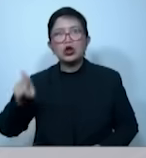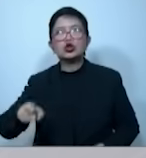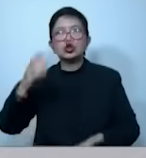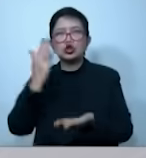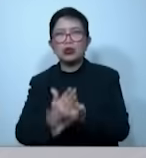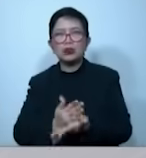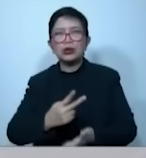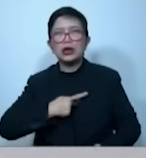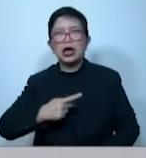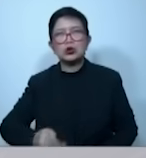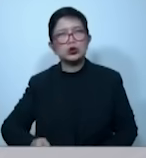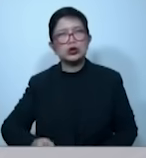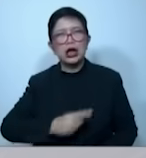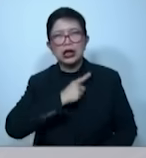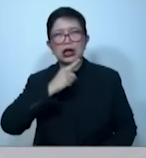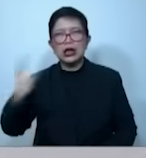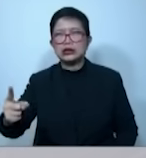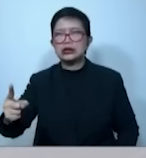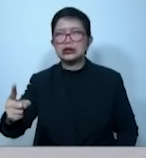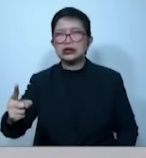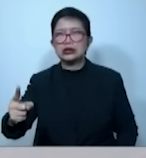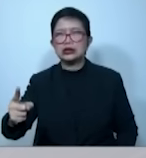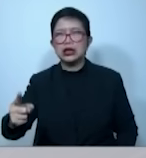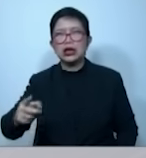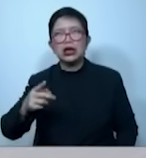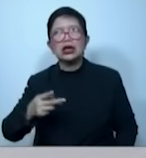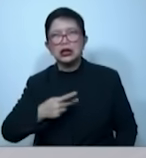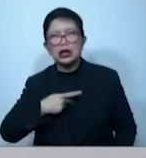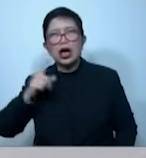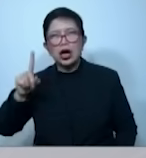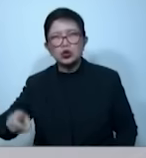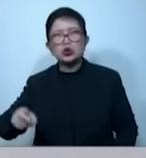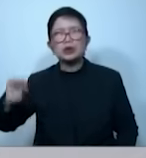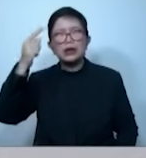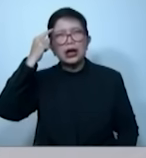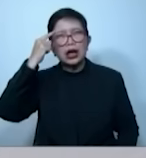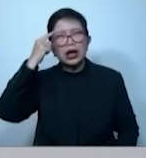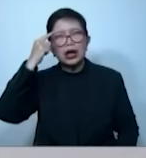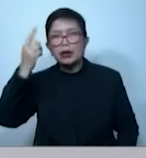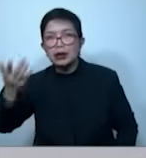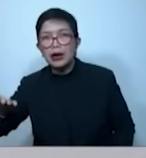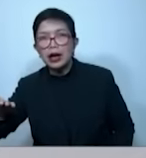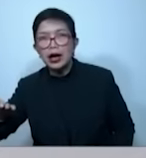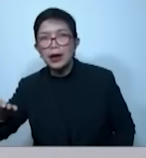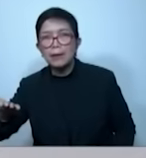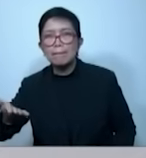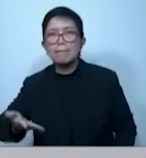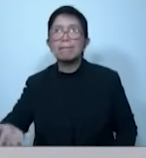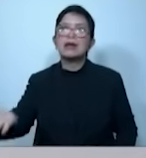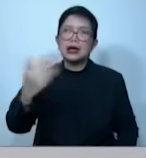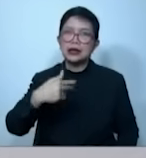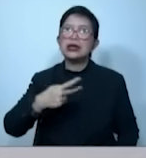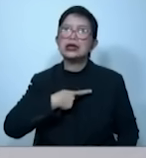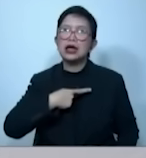kita mesti berani tegas kadang-kadang kita juga mesti harus berpikir dalam situasi yang lebih besar Mari